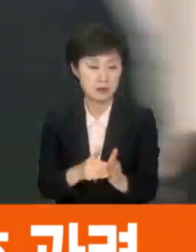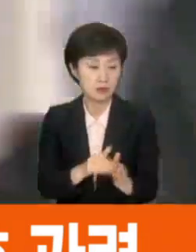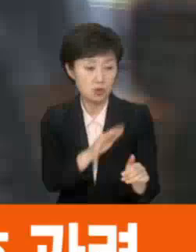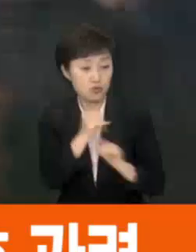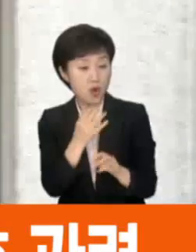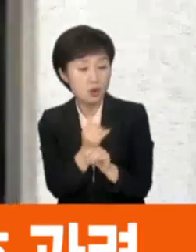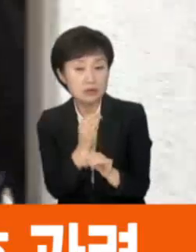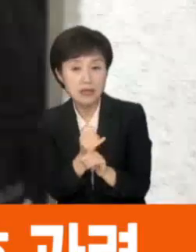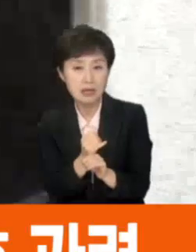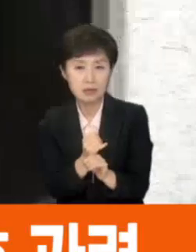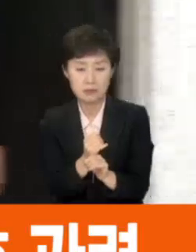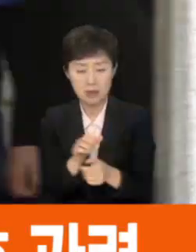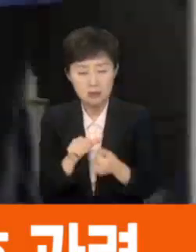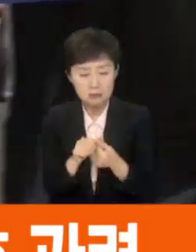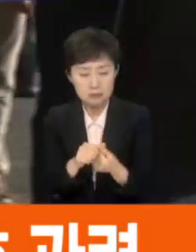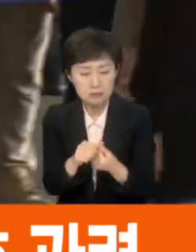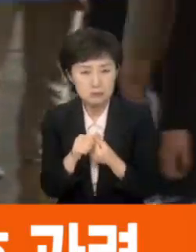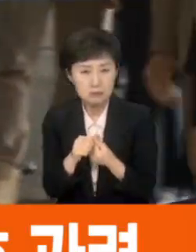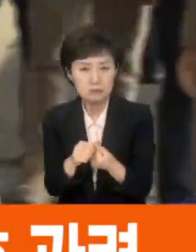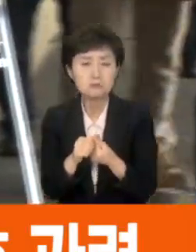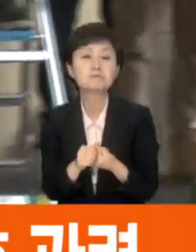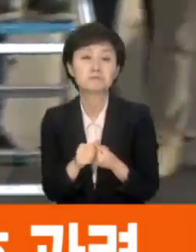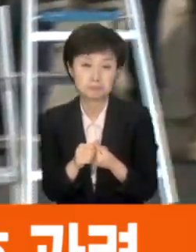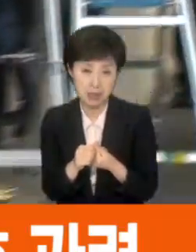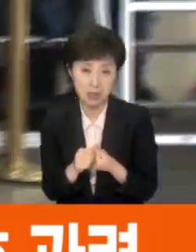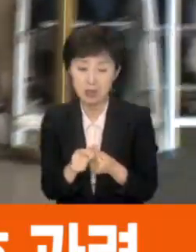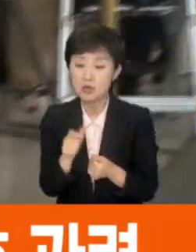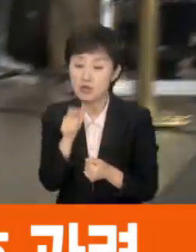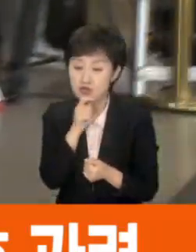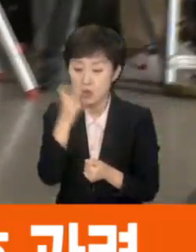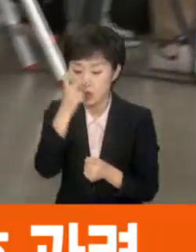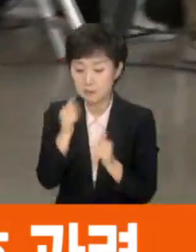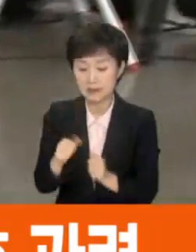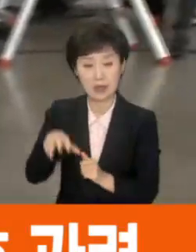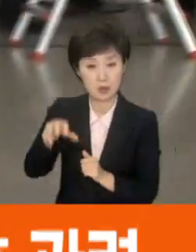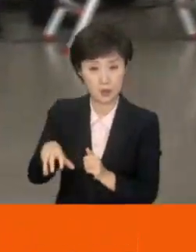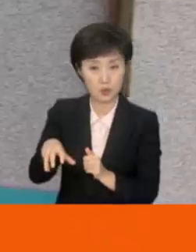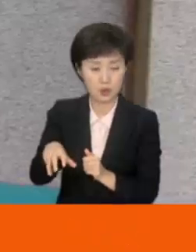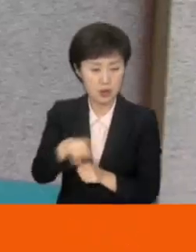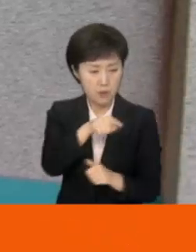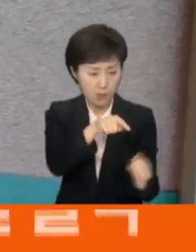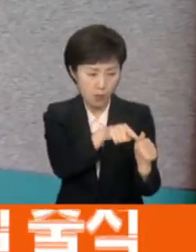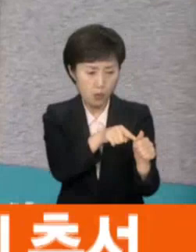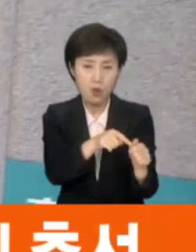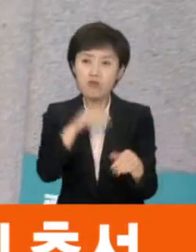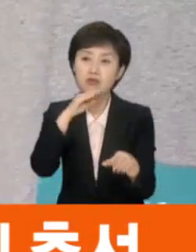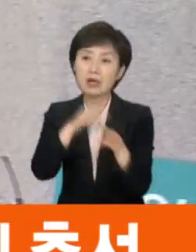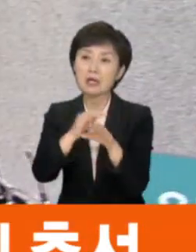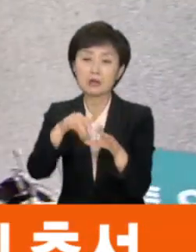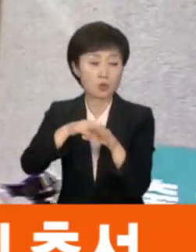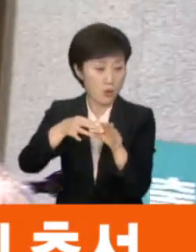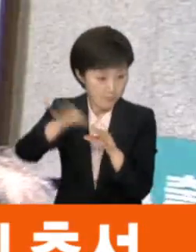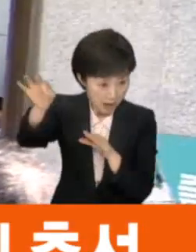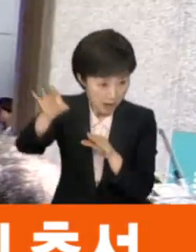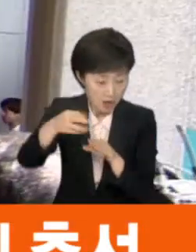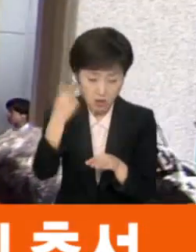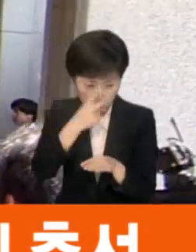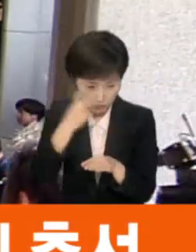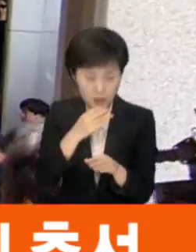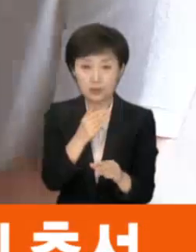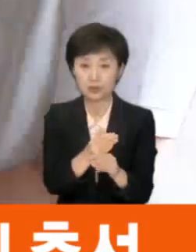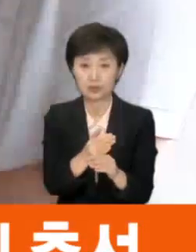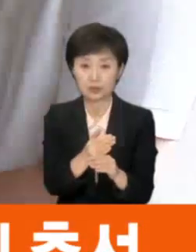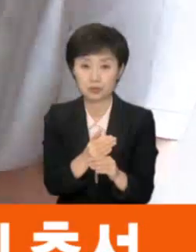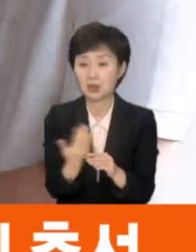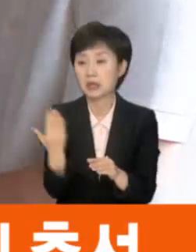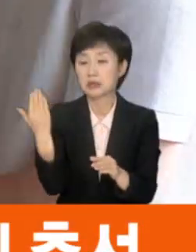출석 일자를 놓고 줄다리기를 버려 왔는데요 수원지검은 이대표의 쌍방울 대북송금 의혹과 관련한 수사를 진행하고 있습니다